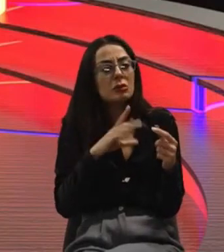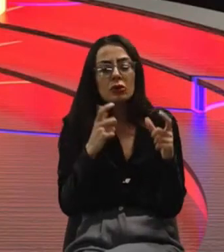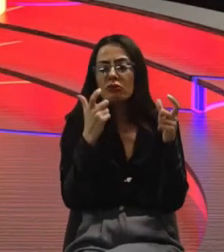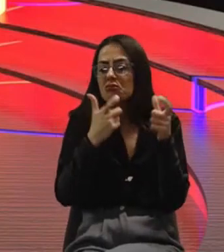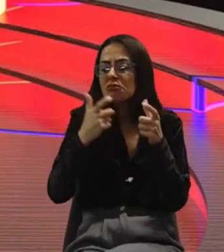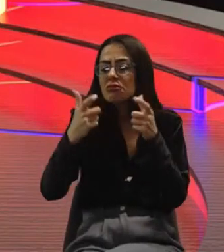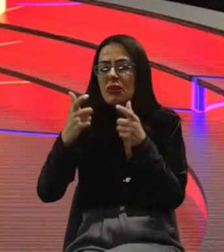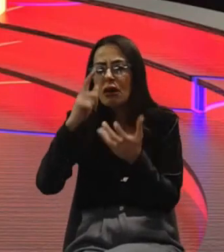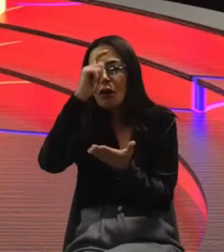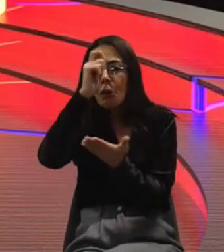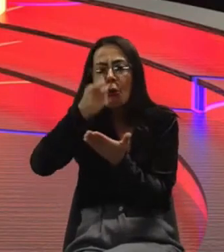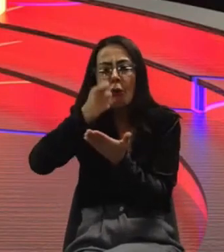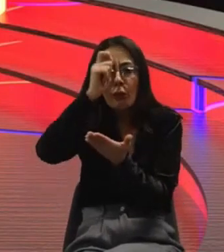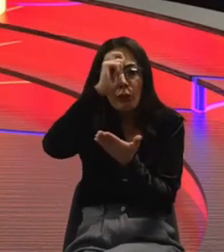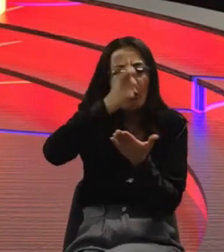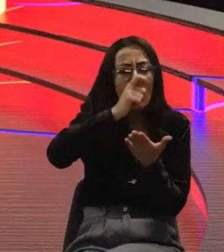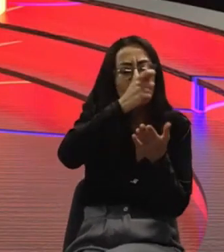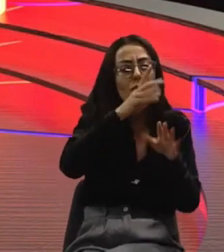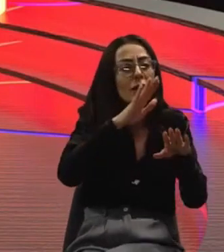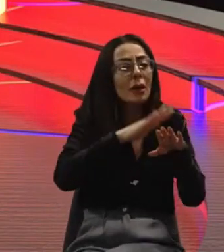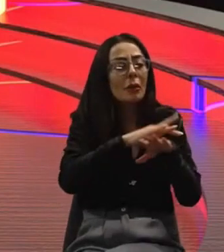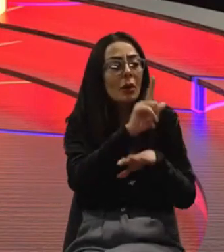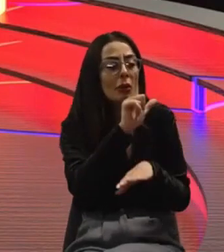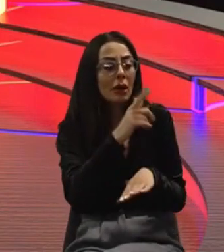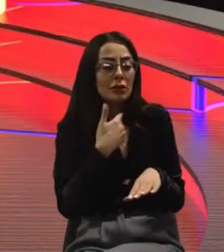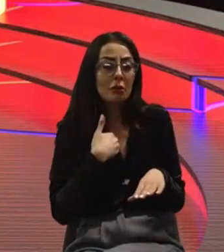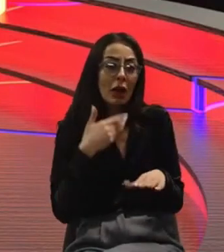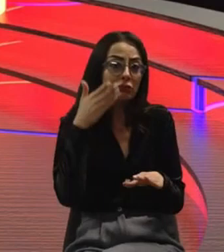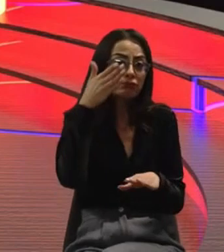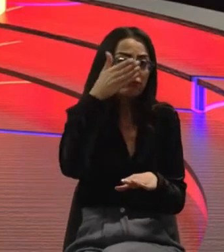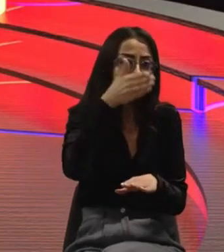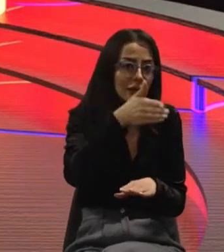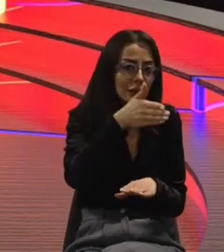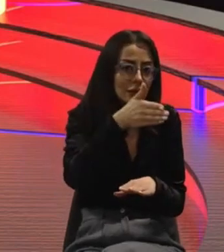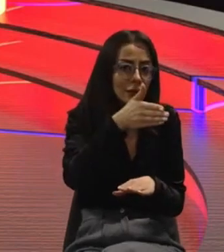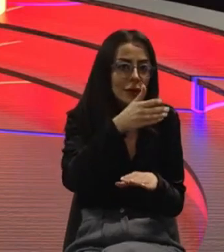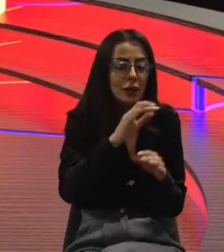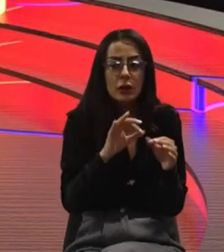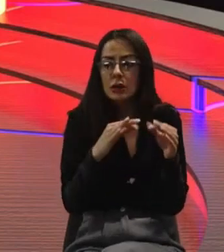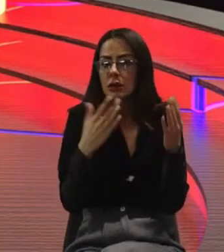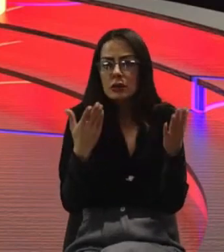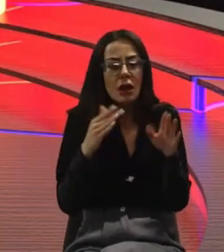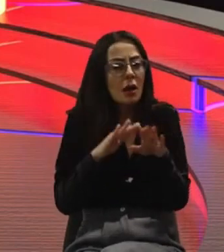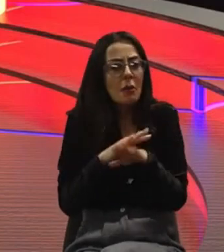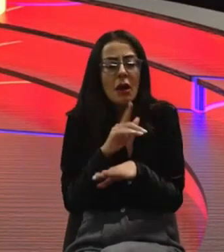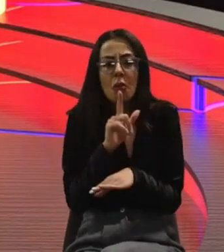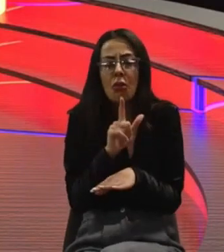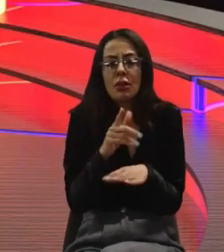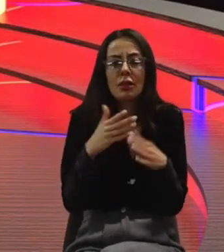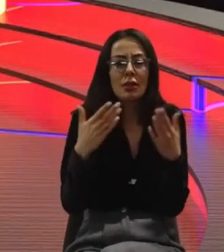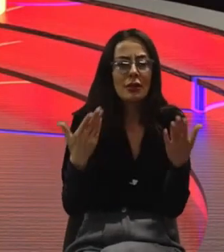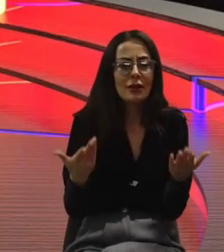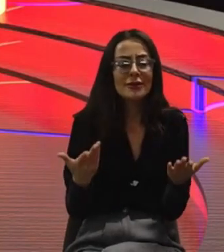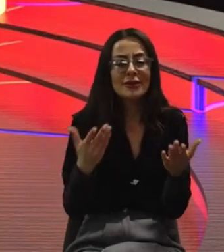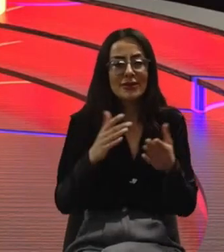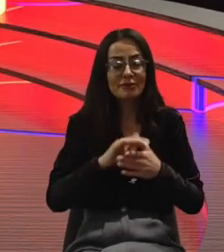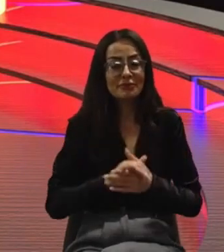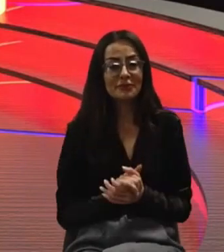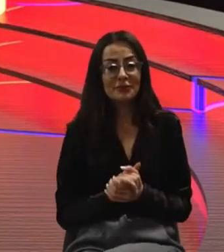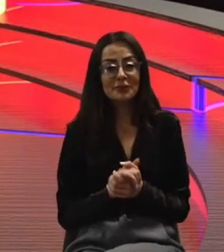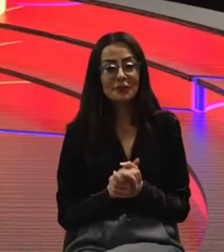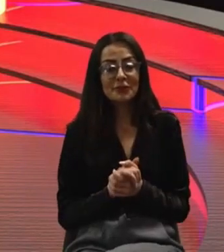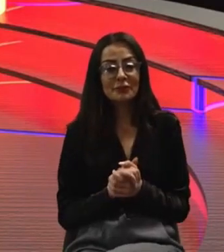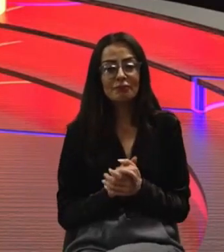Nasıl başvurmam lazım burada gittiğim zaman hangi mesajları vermem lazım Nasıl bir işte